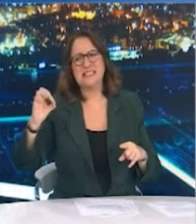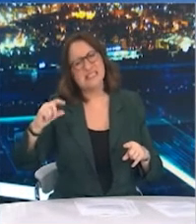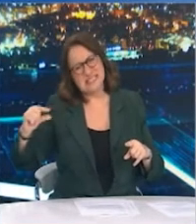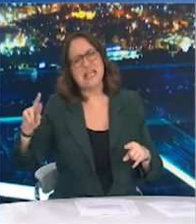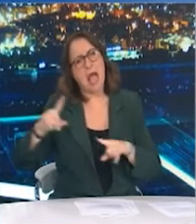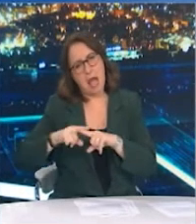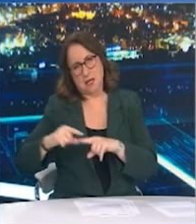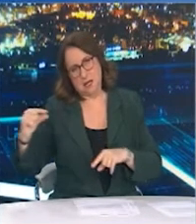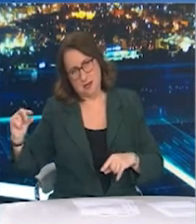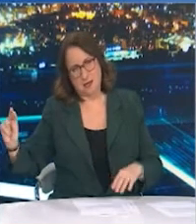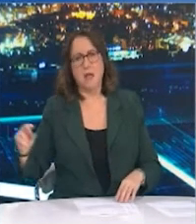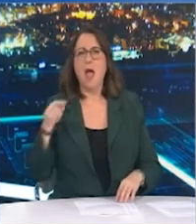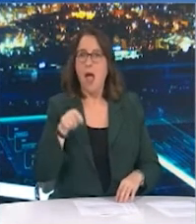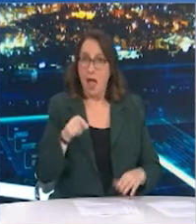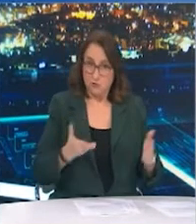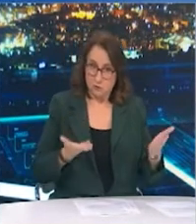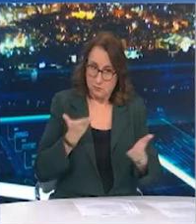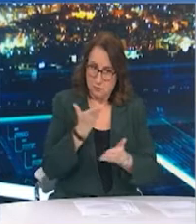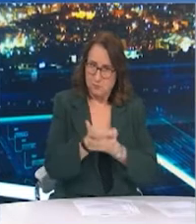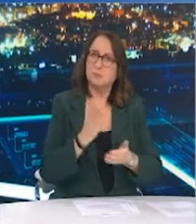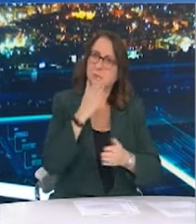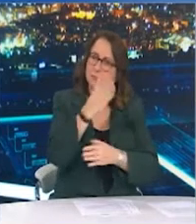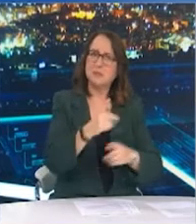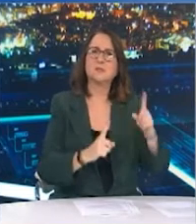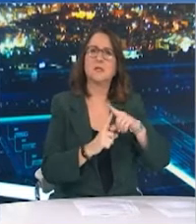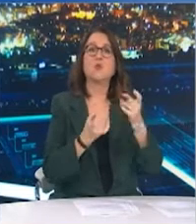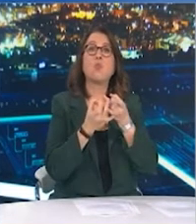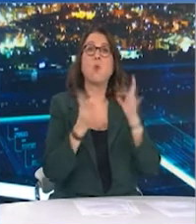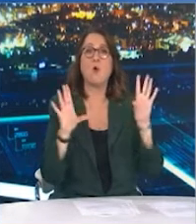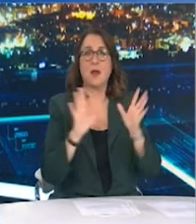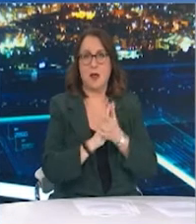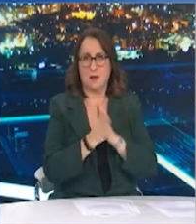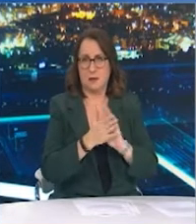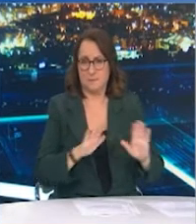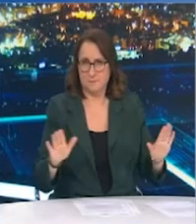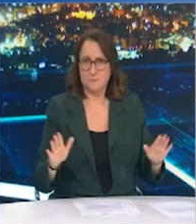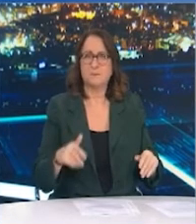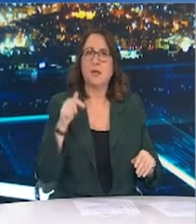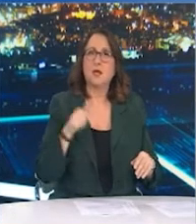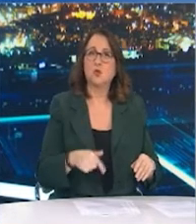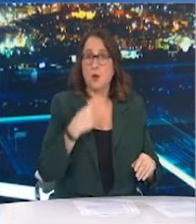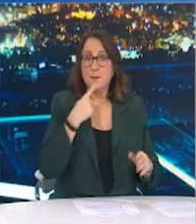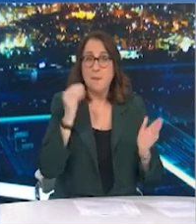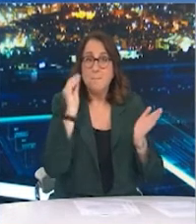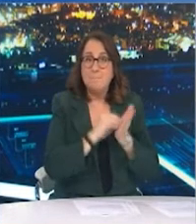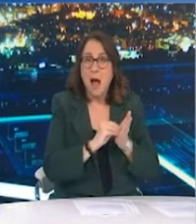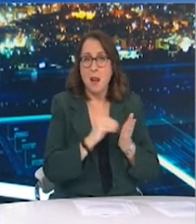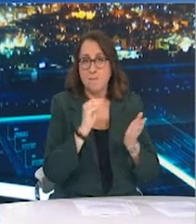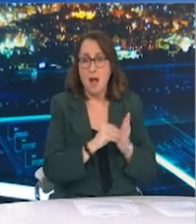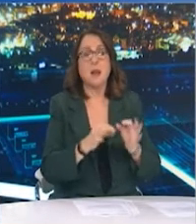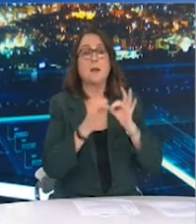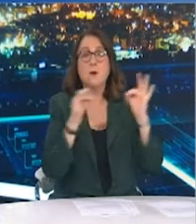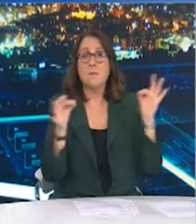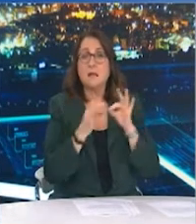ότι διατηρούνται σε ισχύ όλα τα ήδη ληφθέντα μέτρα πρόληψης και οι οδηγίες του ΕΟΔΗ, όπως υποχρεωτική χρήση μάσκας σε εσωτερικούς και εξωτερικούς